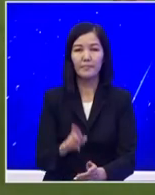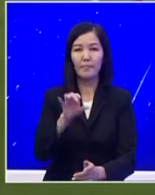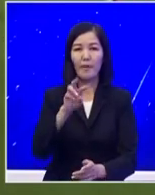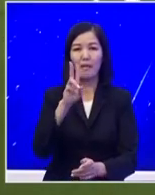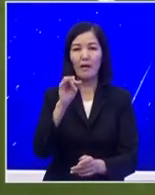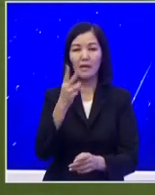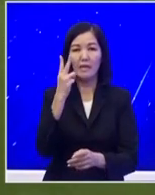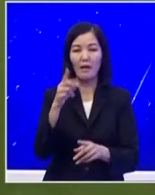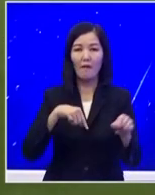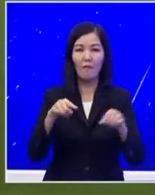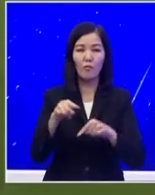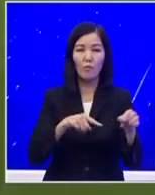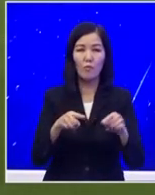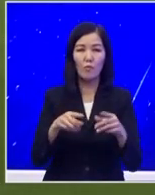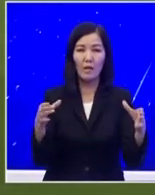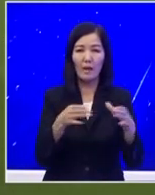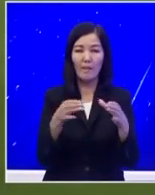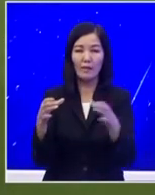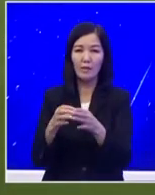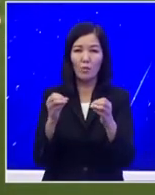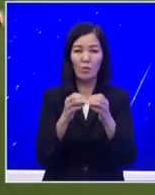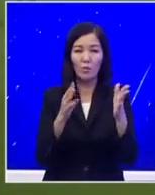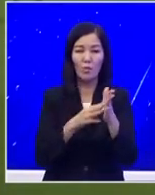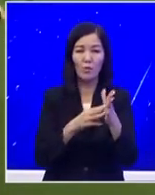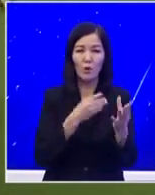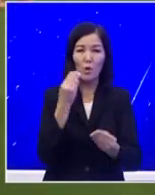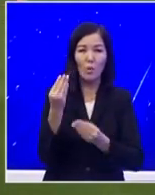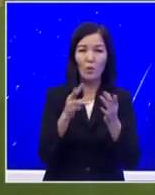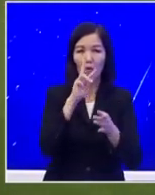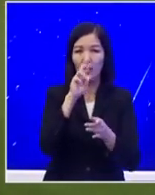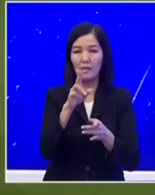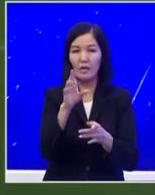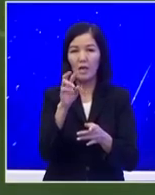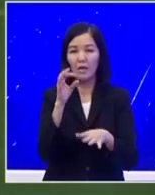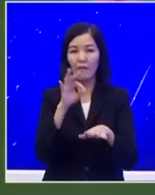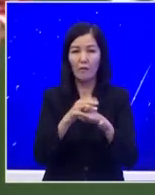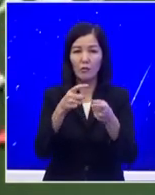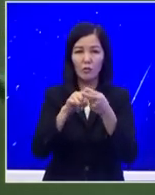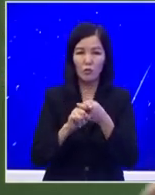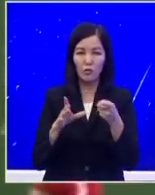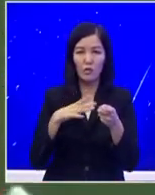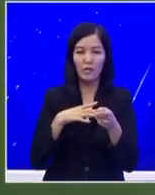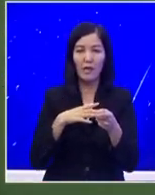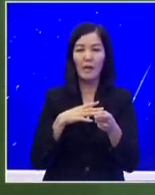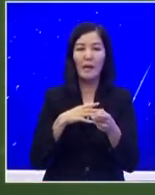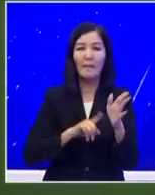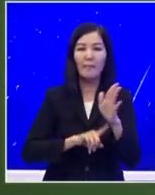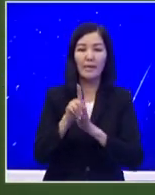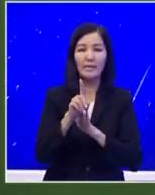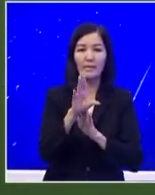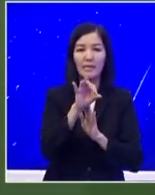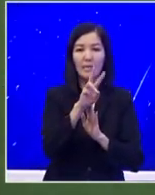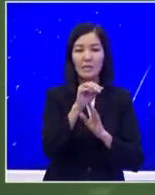Болгариядағы екі футбол командасының 19 ойыншысы жергілікті зертханада жіберілген қателік салдарынан коронавирустық инфекция жұқтырды. Бастапқыда Царско